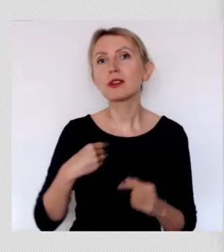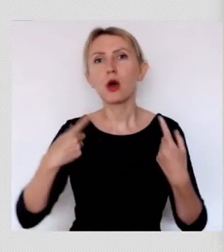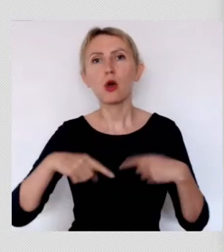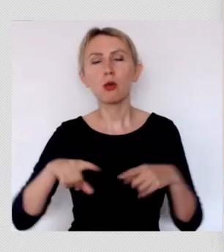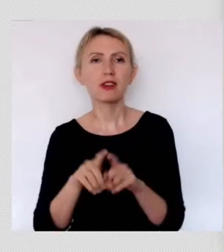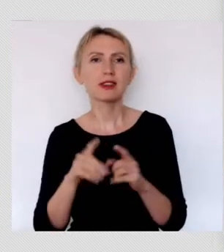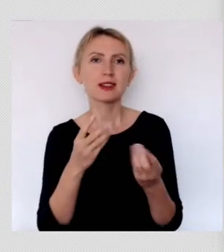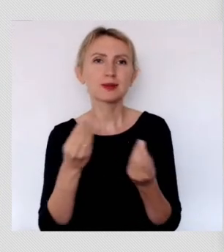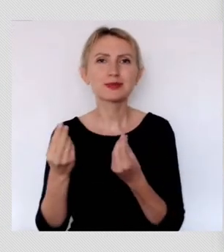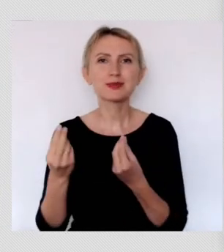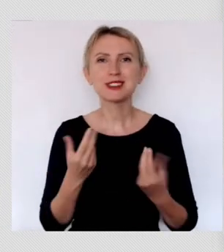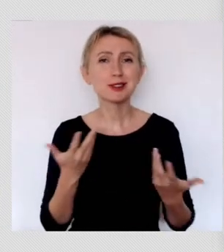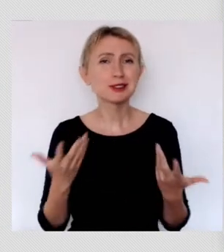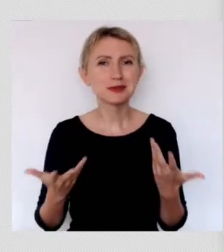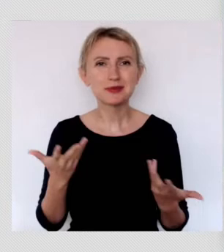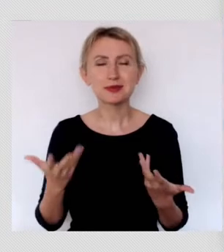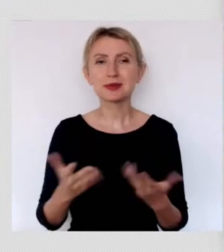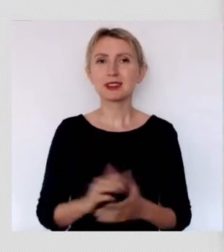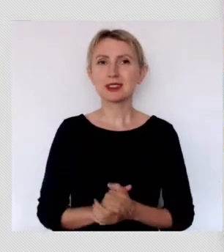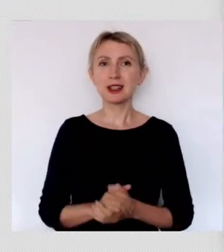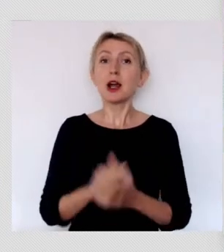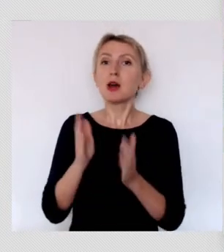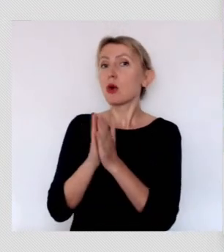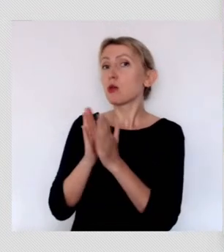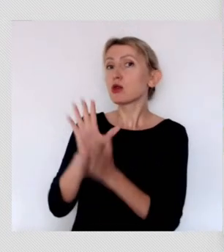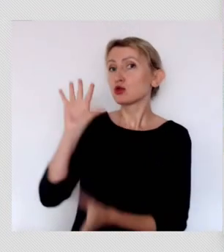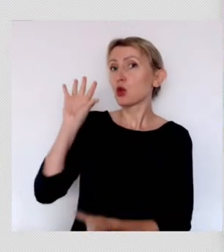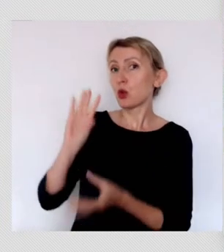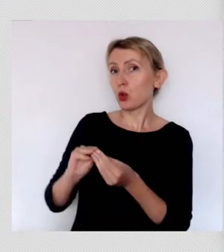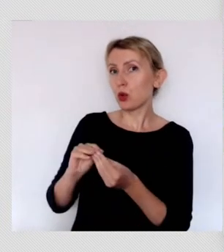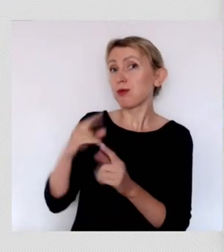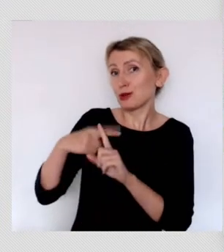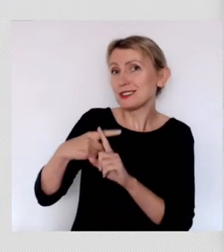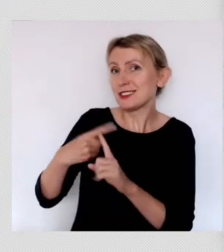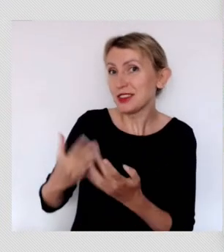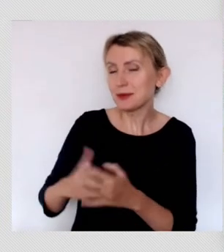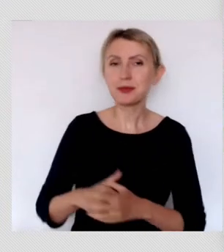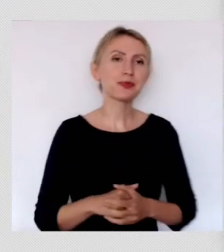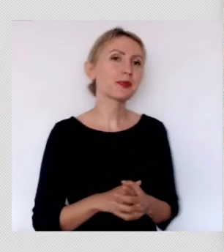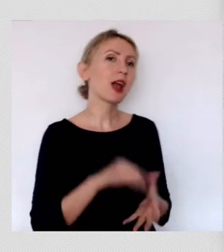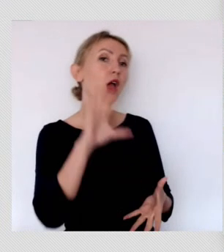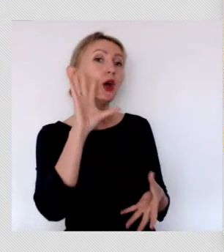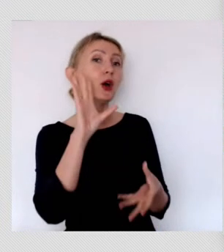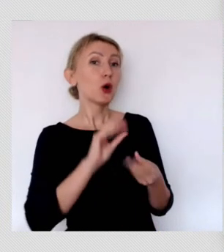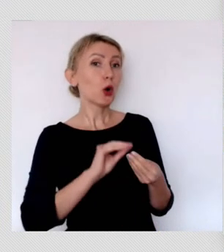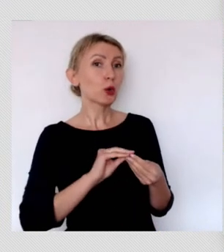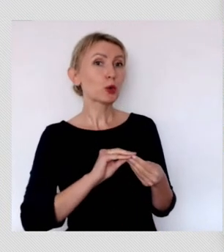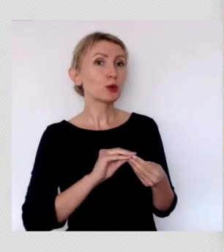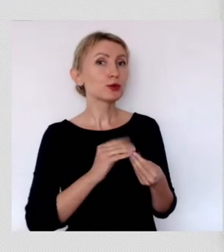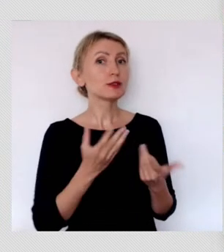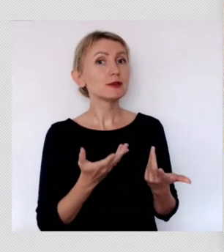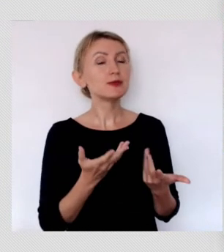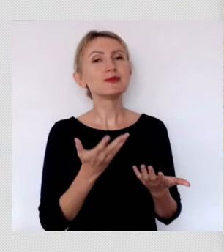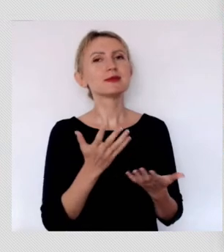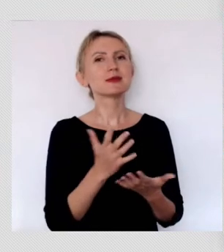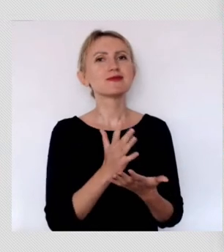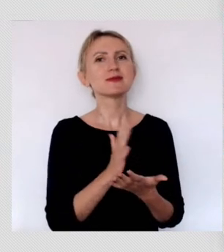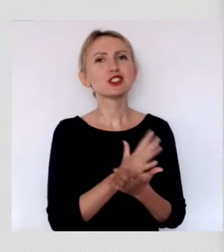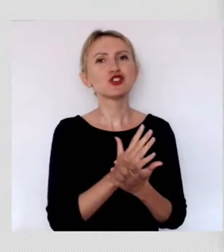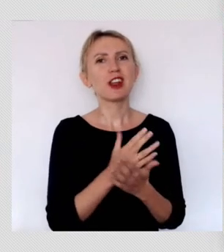pieniądze. To ja poproszę o konkluzję i najlepiej pozytywną. Konkluzję pozytywną. Średni termin,